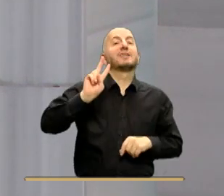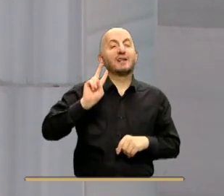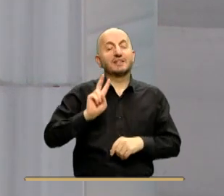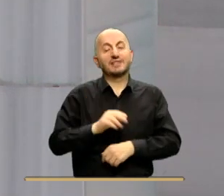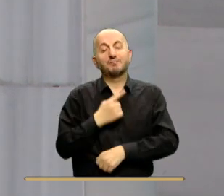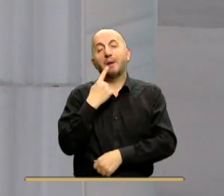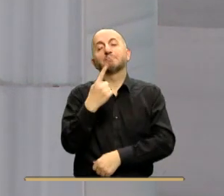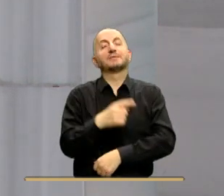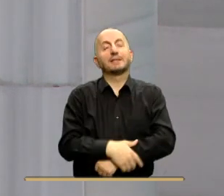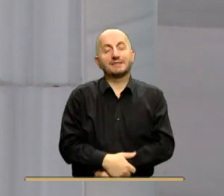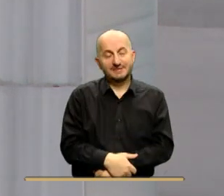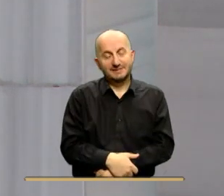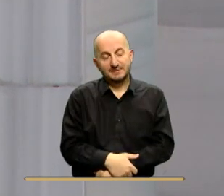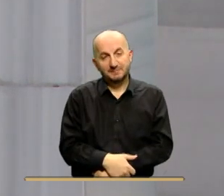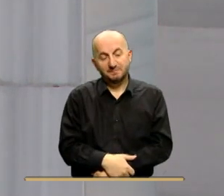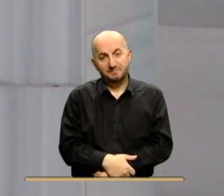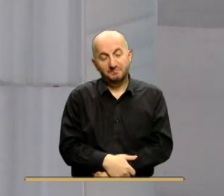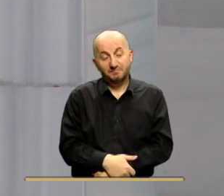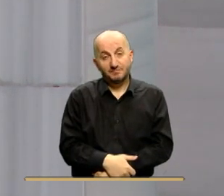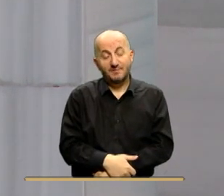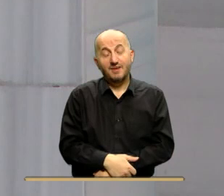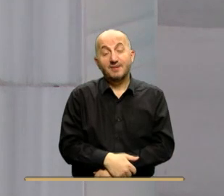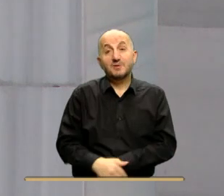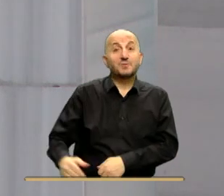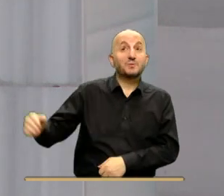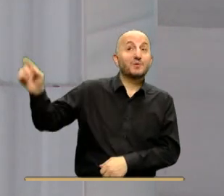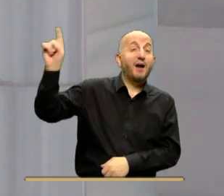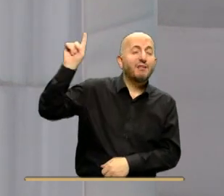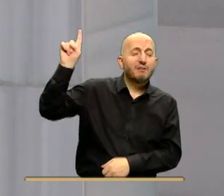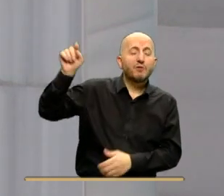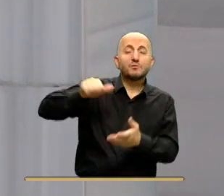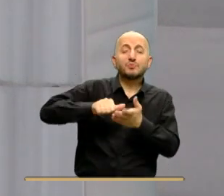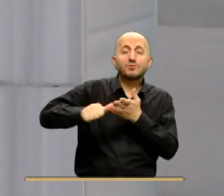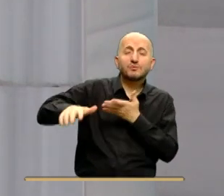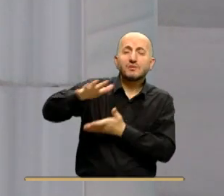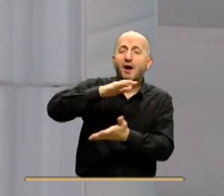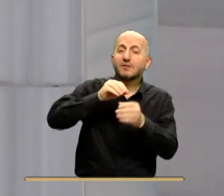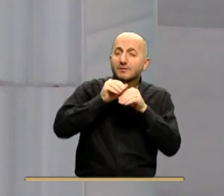davadan vazgeçmem. Ya yüce Allah onu bütün cihana yayar,